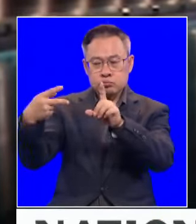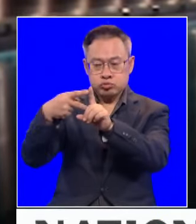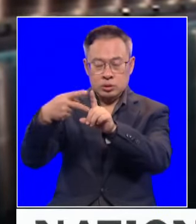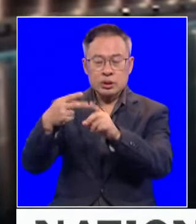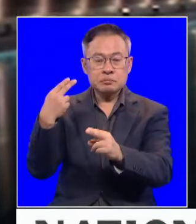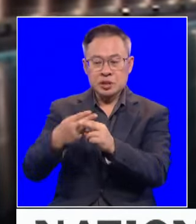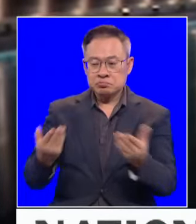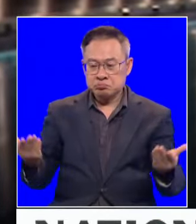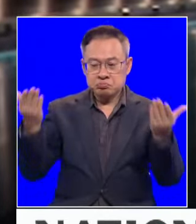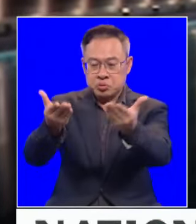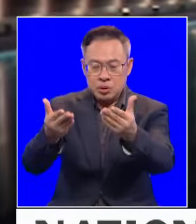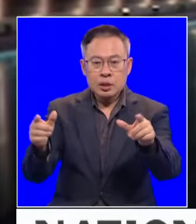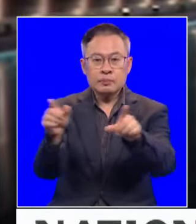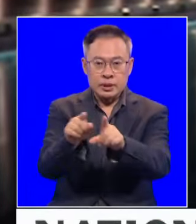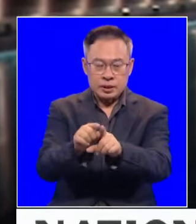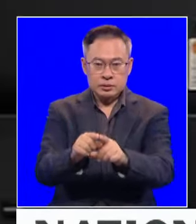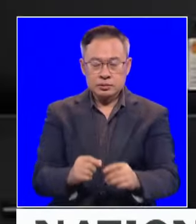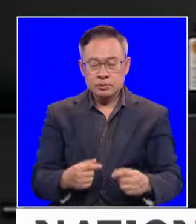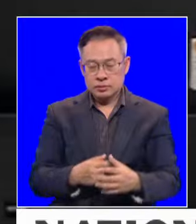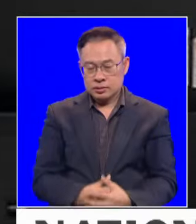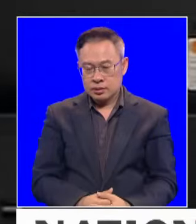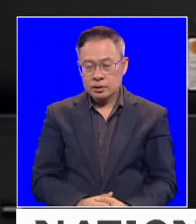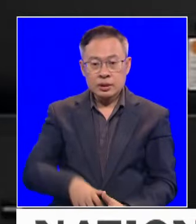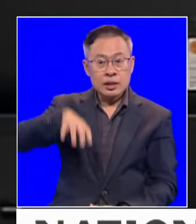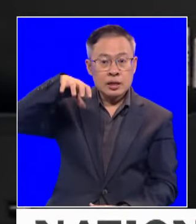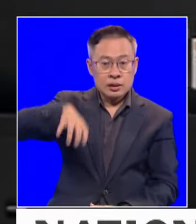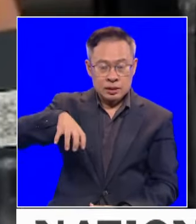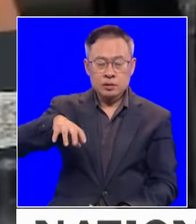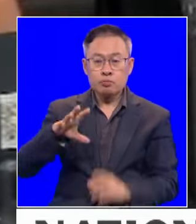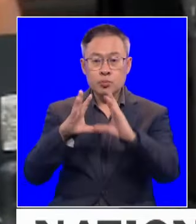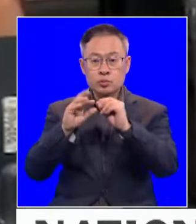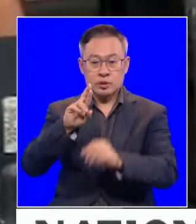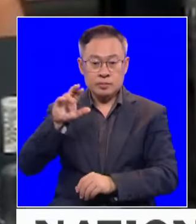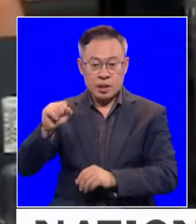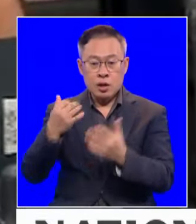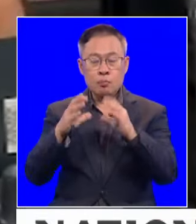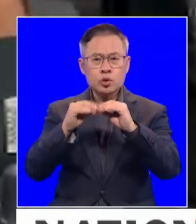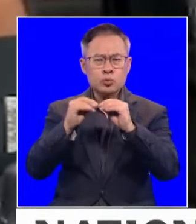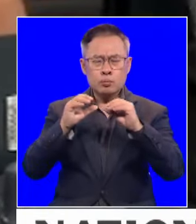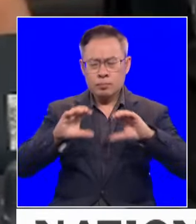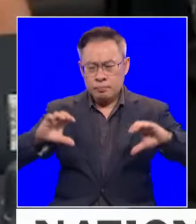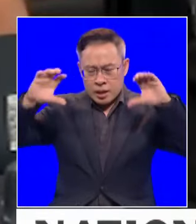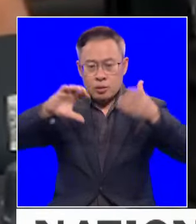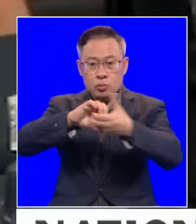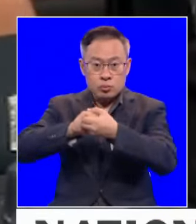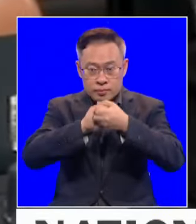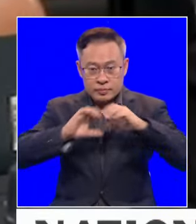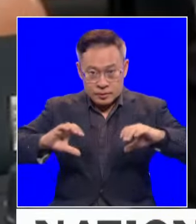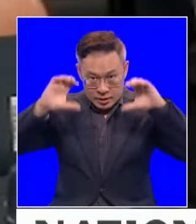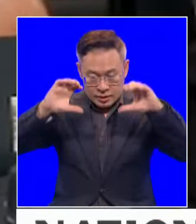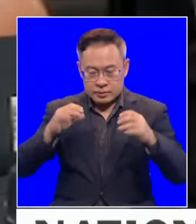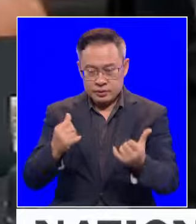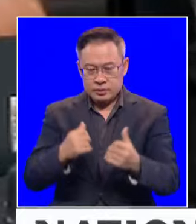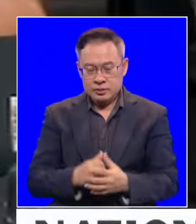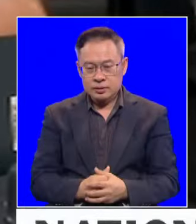เช่นเดียวกันค่ะที่อาคารรัฐสภาวันนี้นะคะในการประชุมวิปรัฐบาลก็ได้มีข้อสรุปออกมาแล้วนะคะโดยหลังประชุมนะ